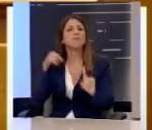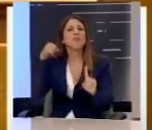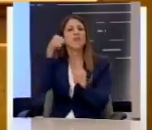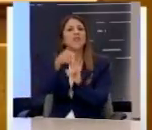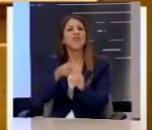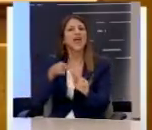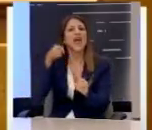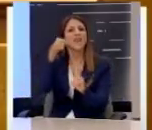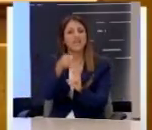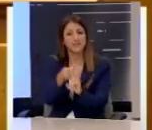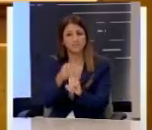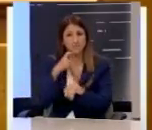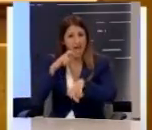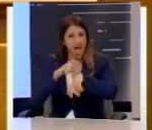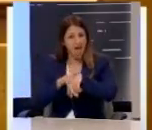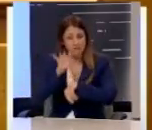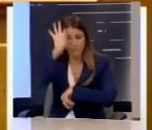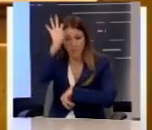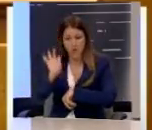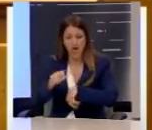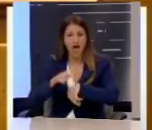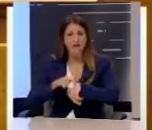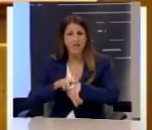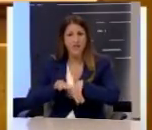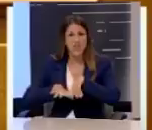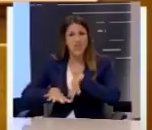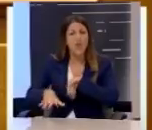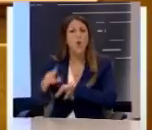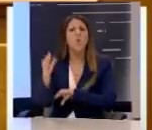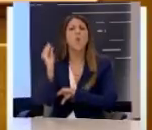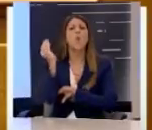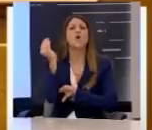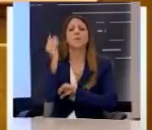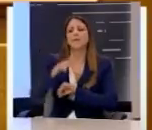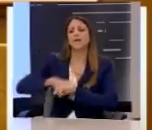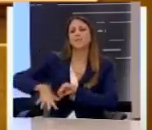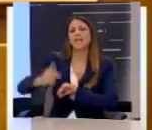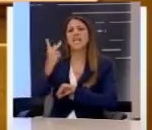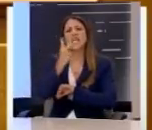το πλήρωμα του χρόνου για να οριμάσει. Έρχεται κάποια στιγμή